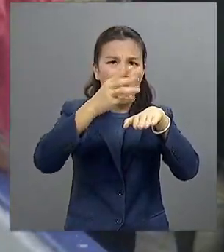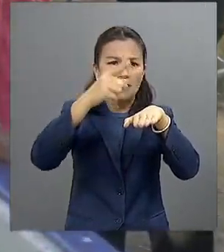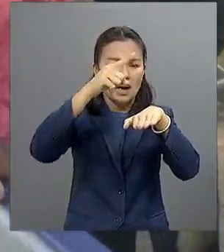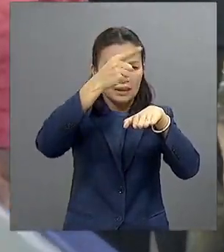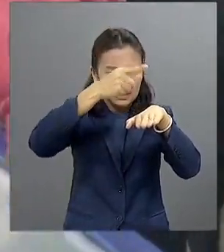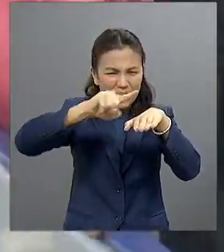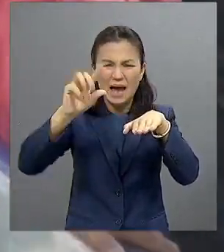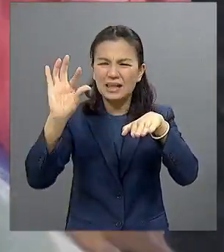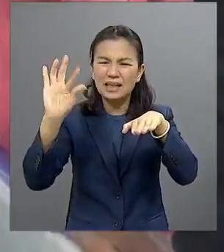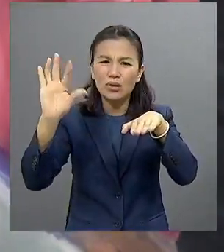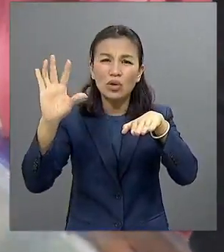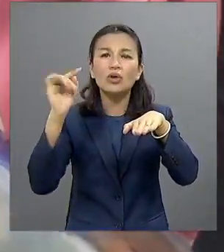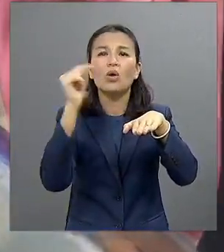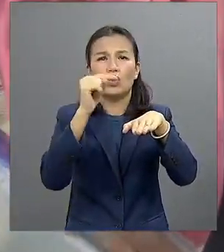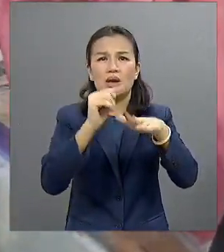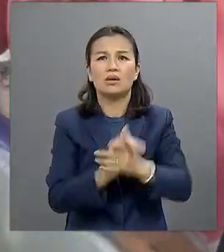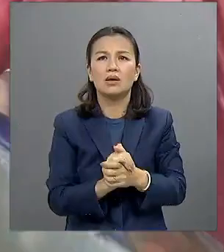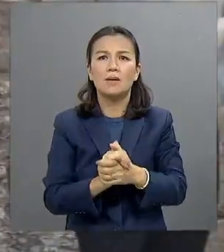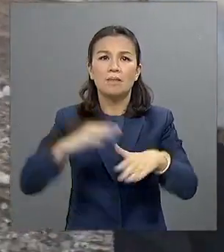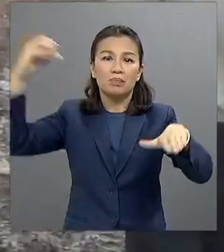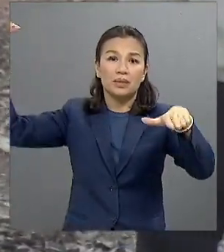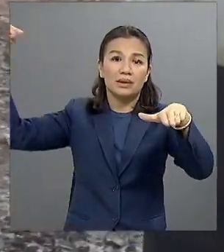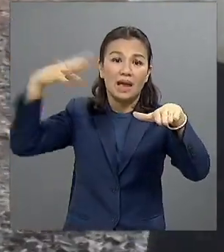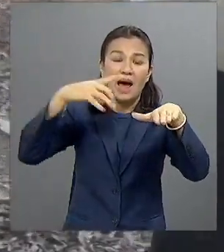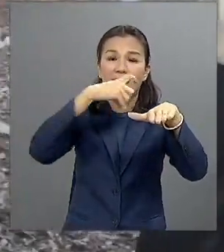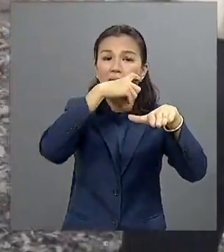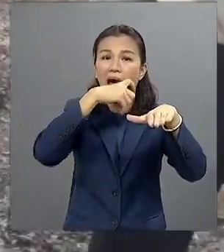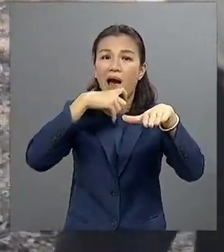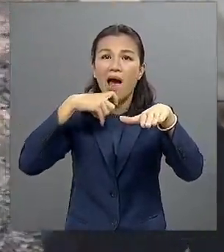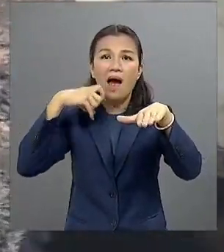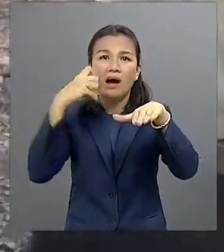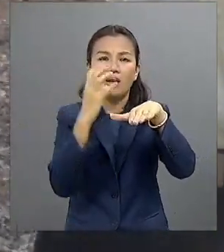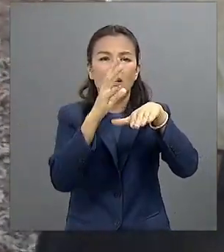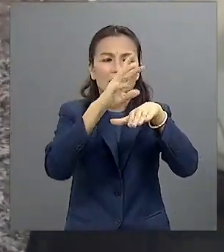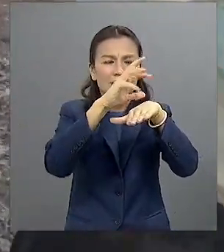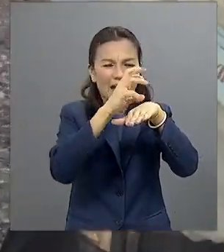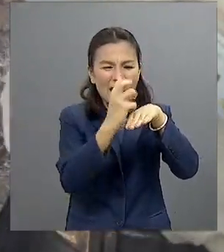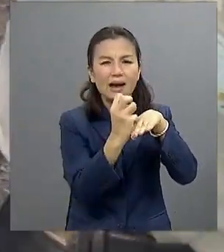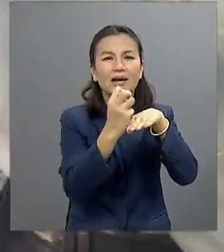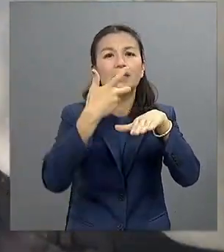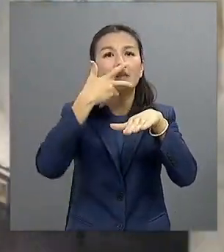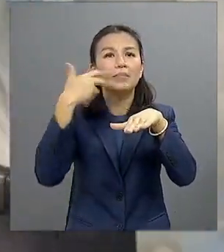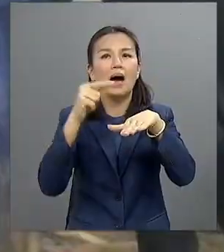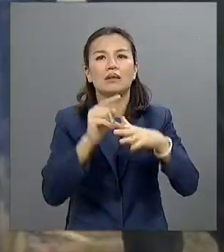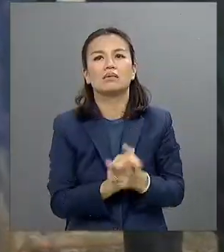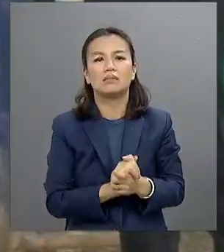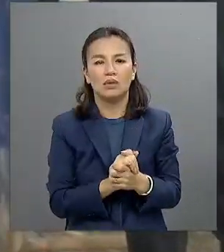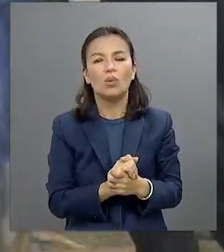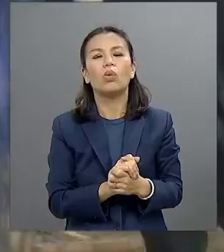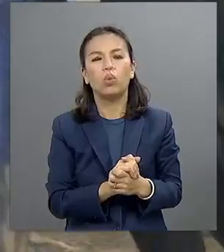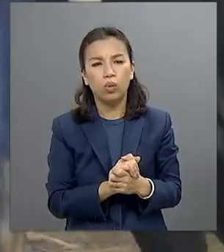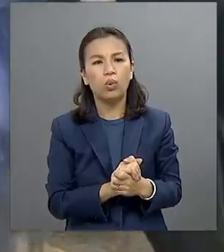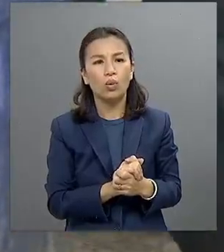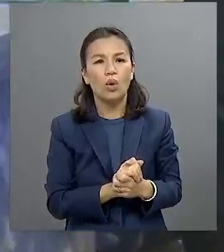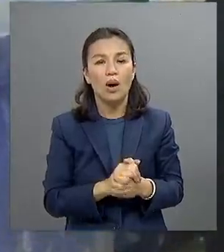เหนียวพอโดนแดดมันเริ่มแห้งก็กลายเป็นเกล็ดน้ำตาลค่ะก็ไม่น่าจะใช่น้ำค้างแล้วนะคะเนี่ยแล้วเ